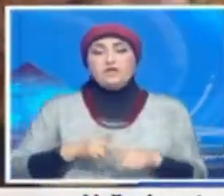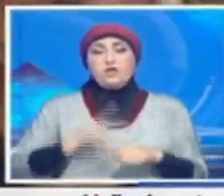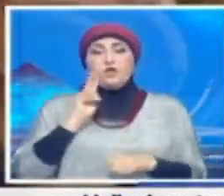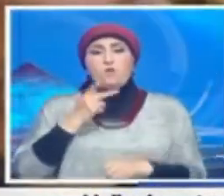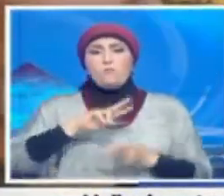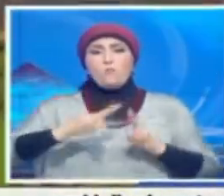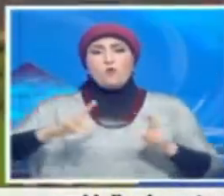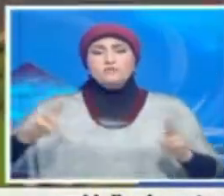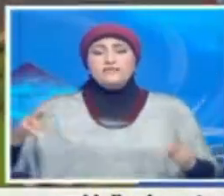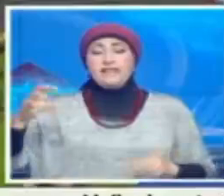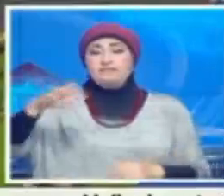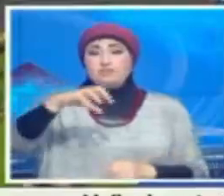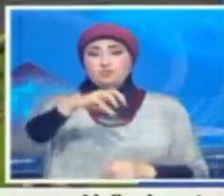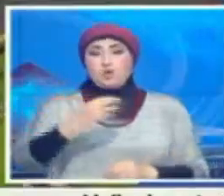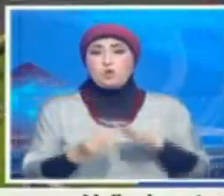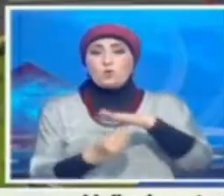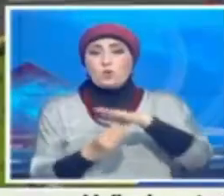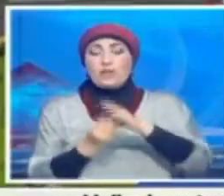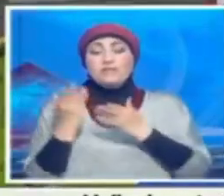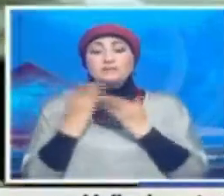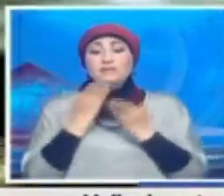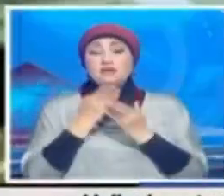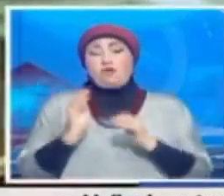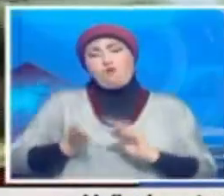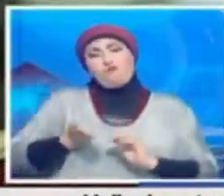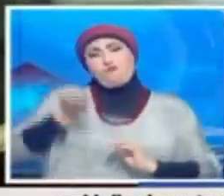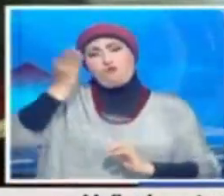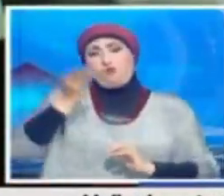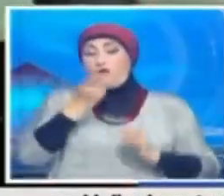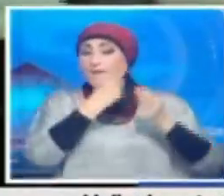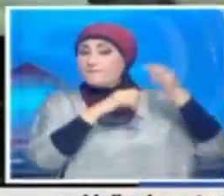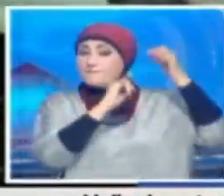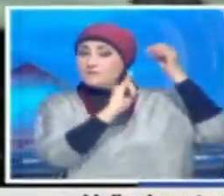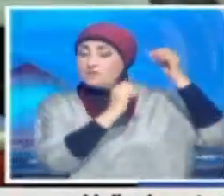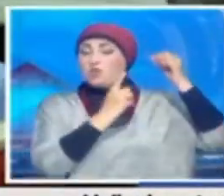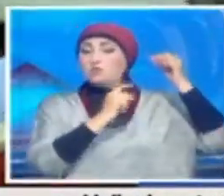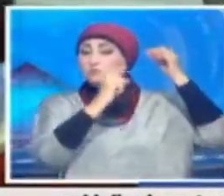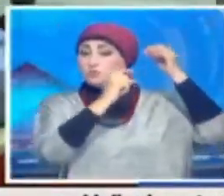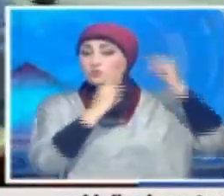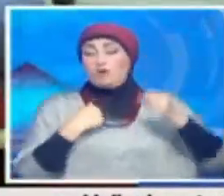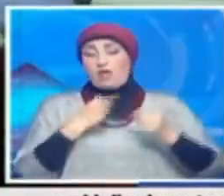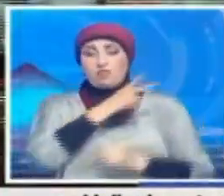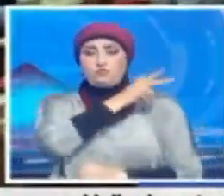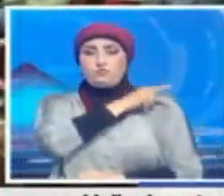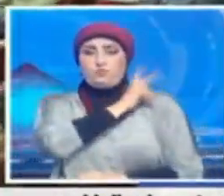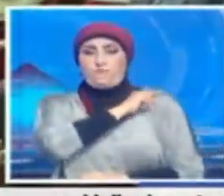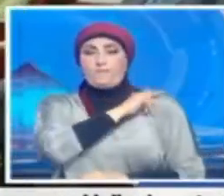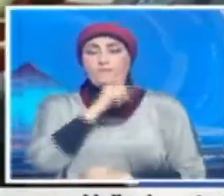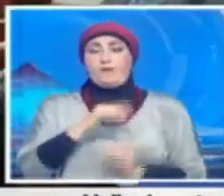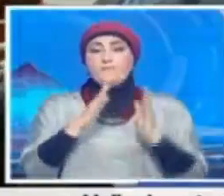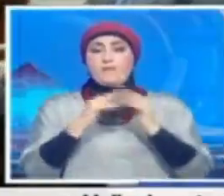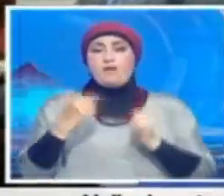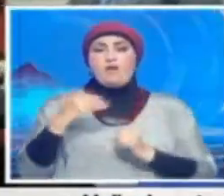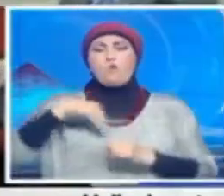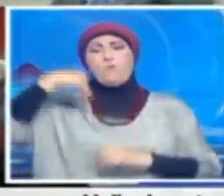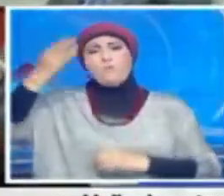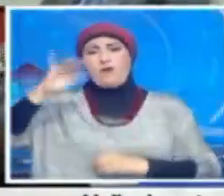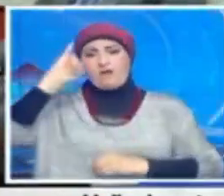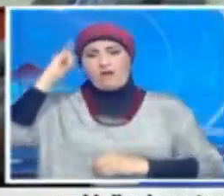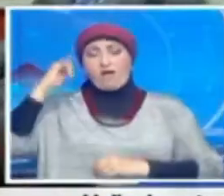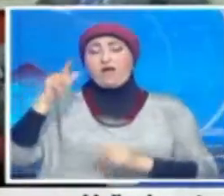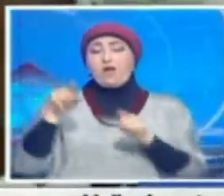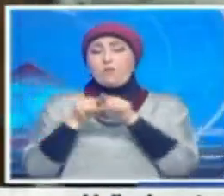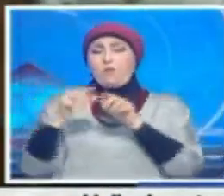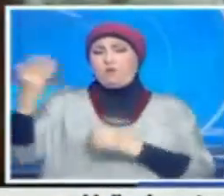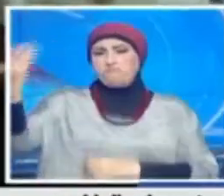مختلف الدول، وكلية الدراسات العليا ودورها في إتاحة الفرصة للضباط المصريين والوافدين من الدول العربية